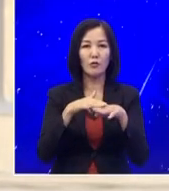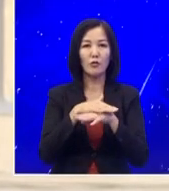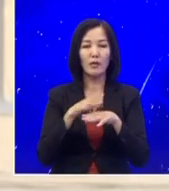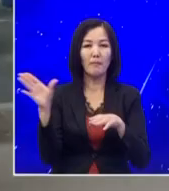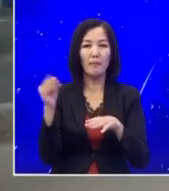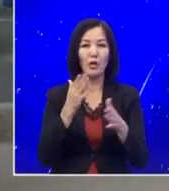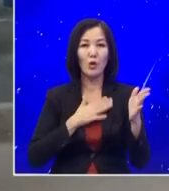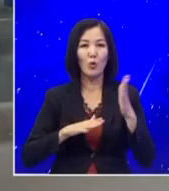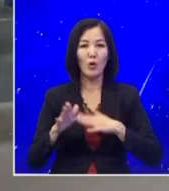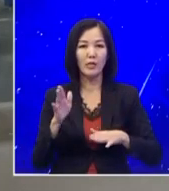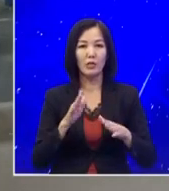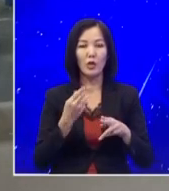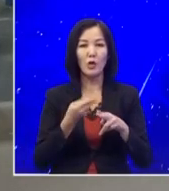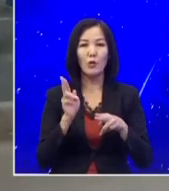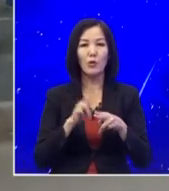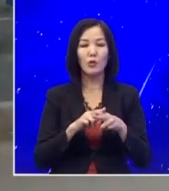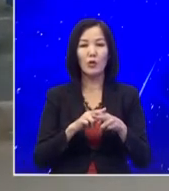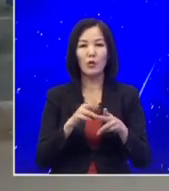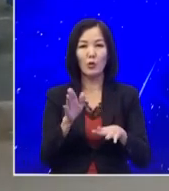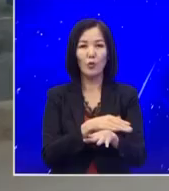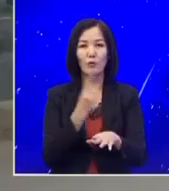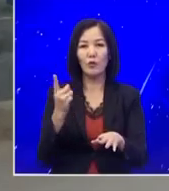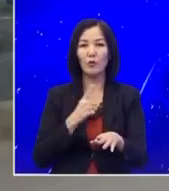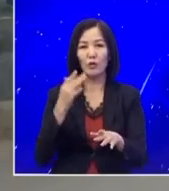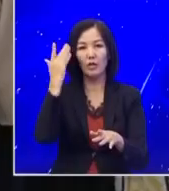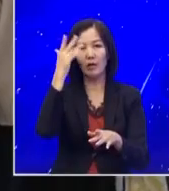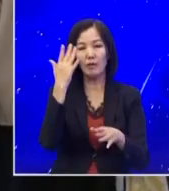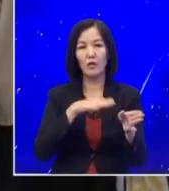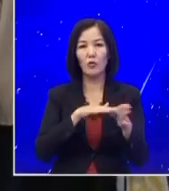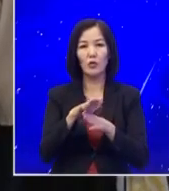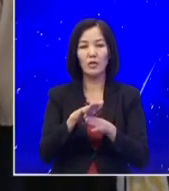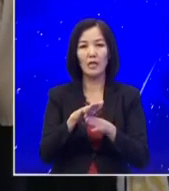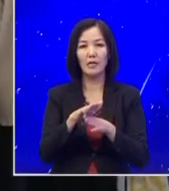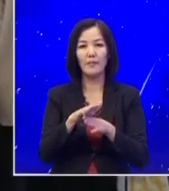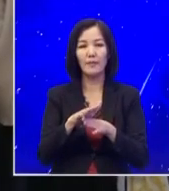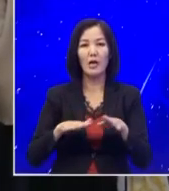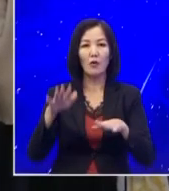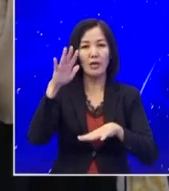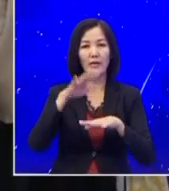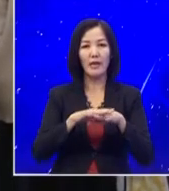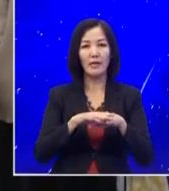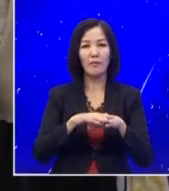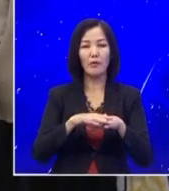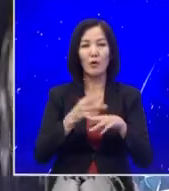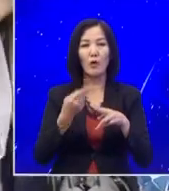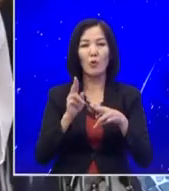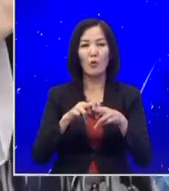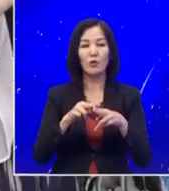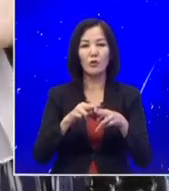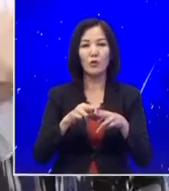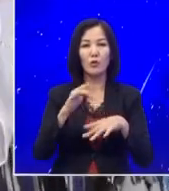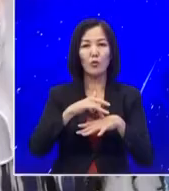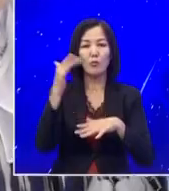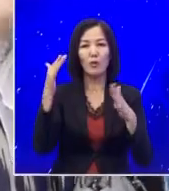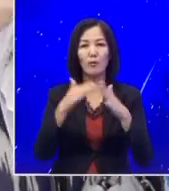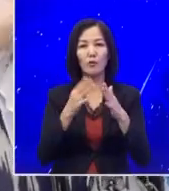тұрғындардың жүздерінен тек қуаныштың лебесіп тұр. Себебі көптен күткен армандары орындалды. Аудан әкімі осы көпқабатты